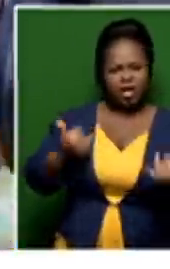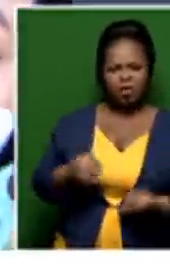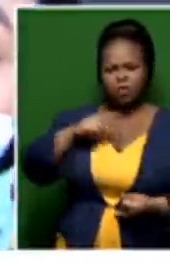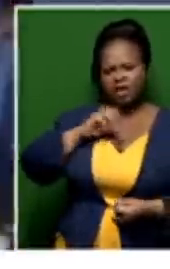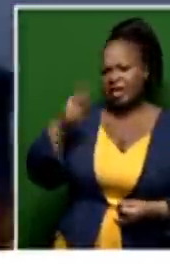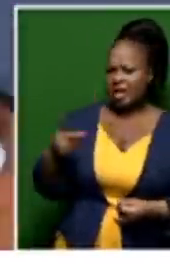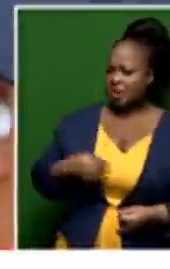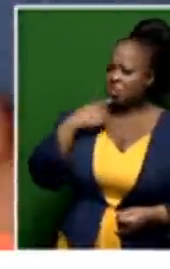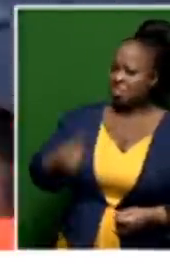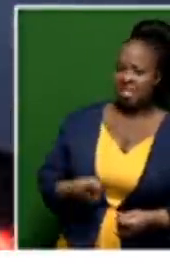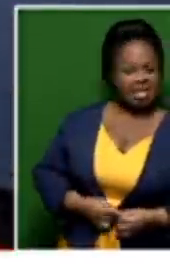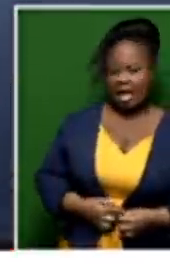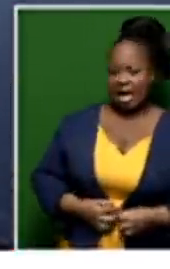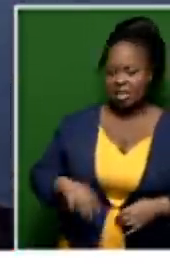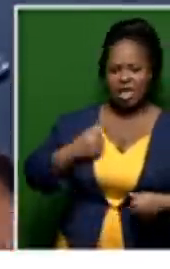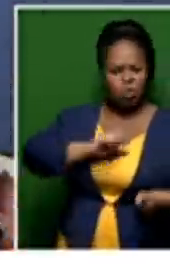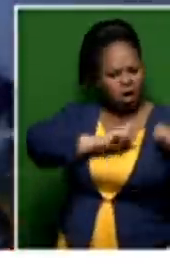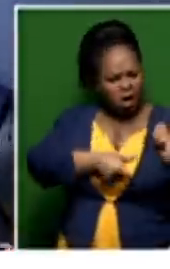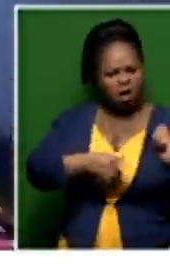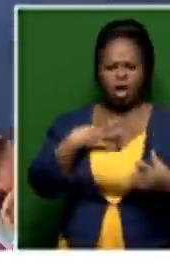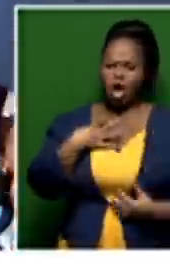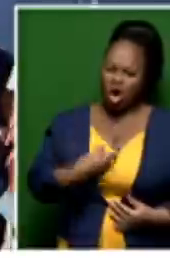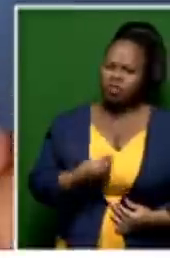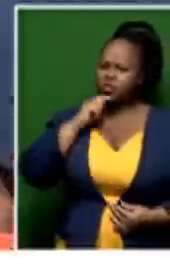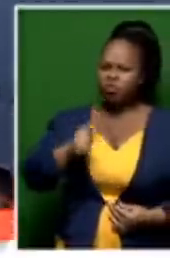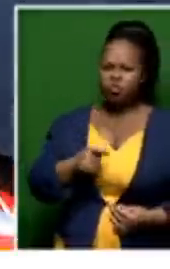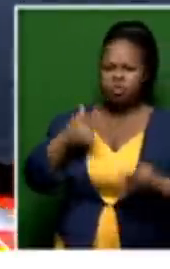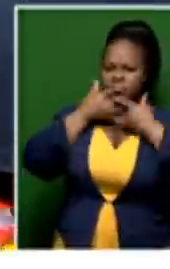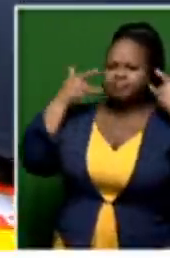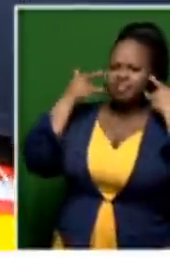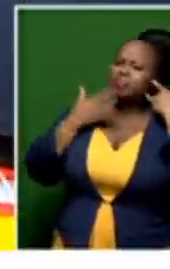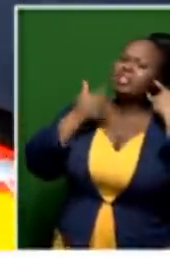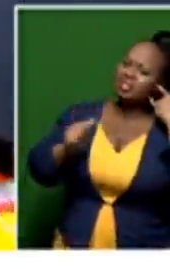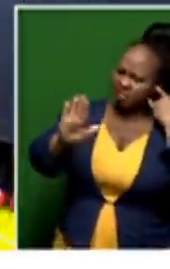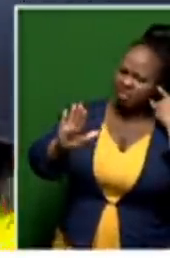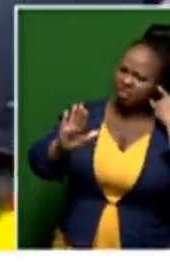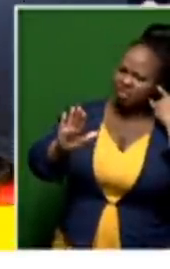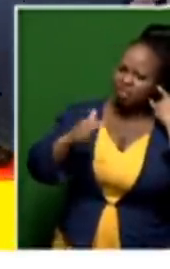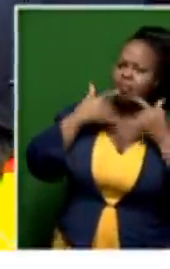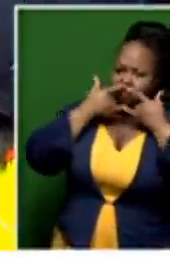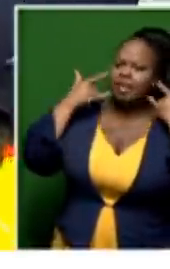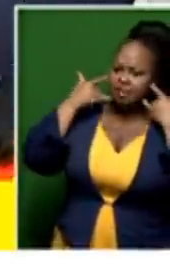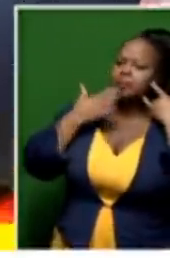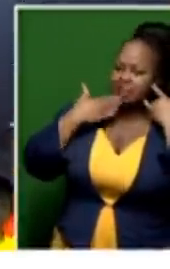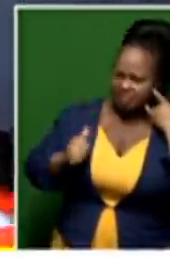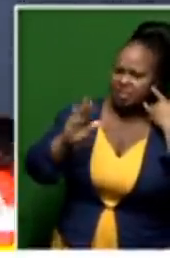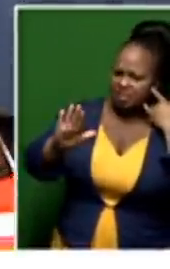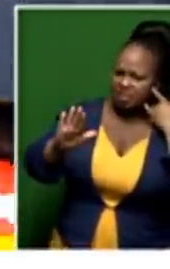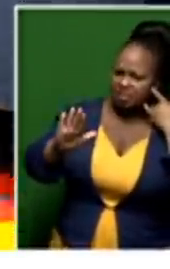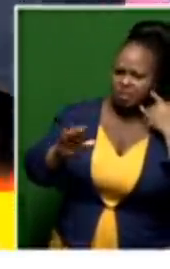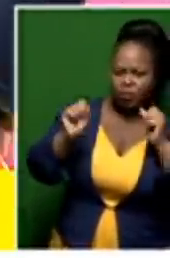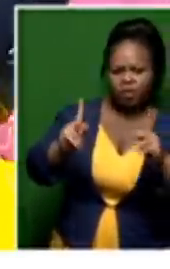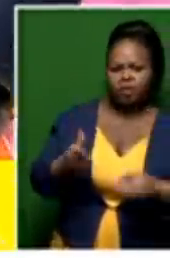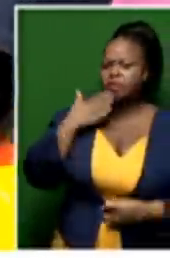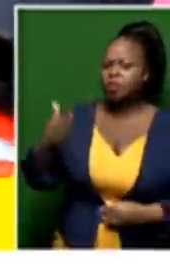omunye usise besithi yena hayi inhliziyo zenu zibhlungu impela nje cela ufake imask baba siyacela emhlonishwa ngokuhloniphekeliyo kakhulu